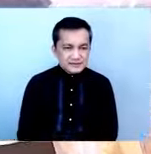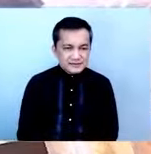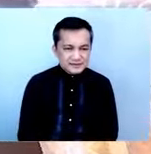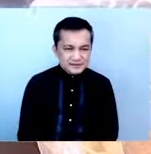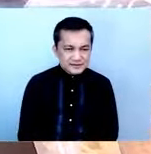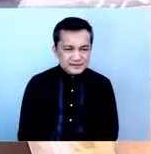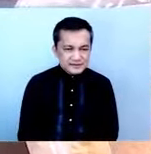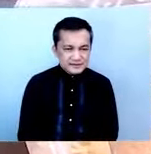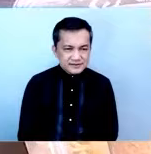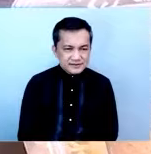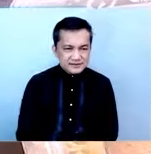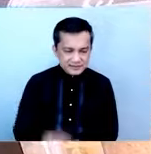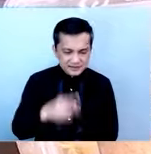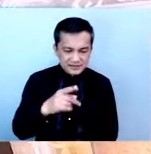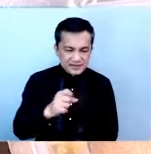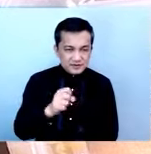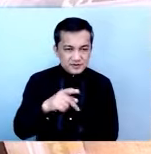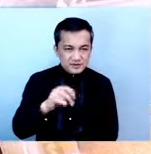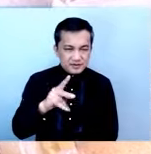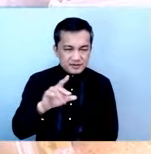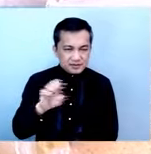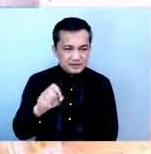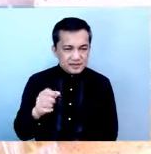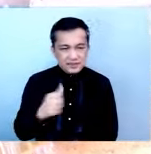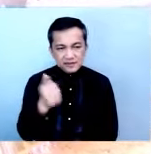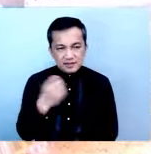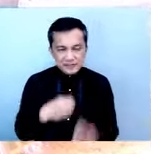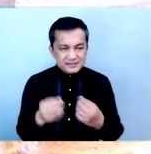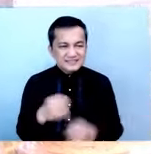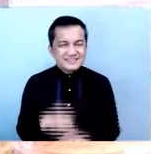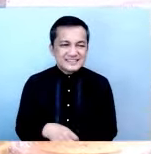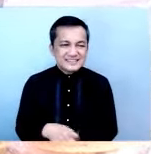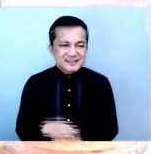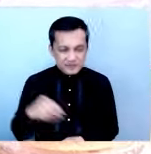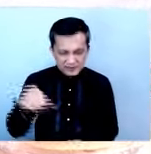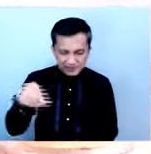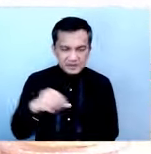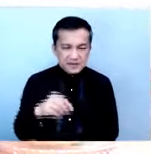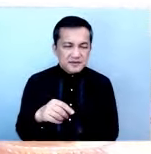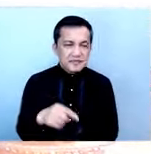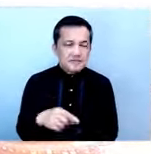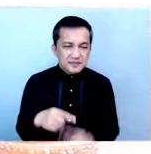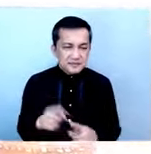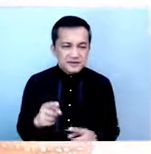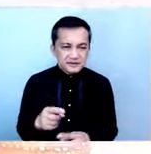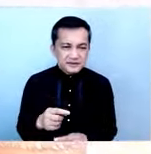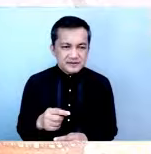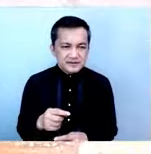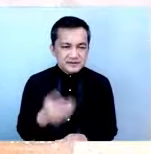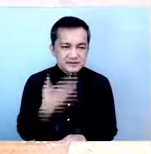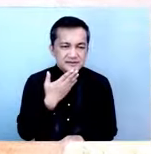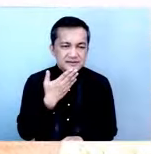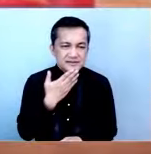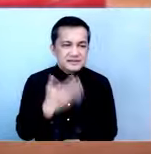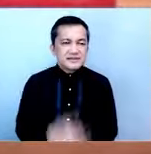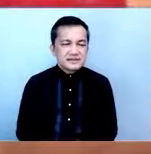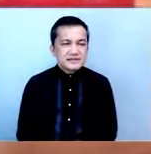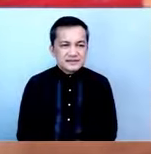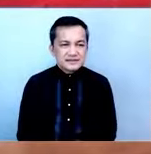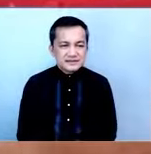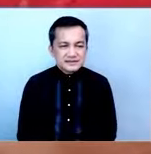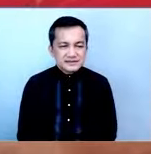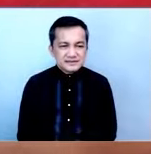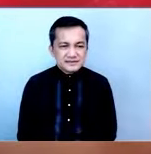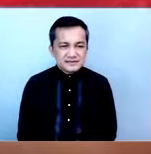ba yung sprinkle sa ibang kakanin? Pwede din. Pwede rin po. Pwede nyo rin po siya ibudbud. Pero baka sobrang tamis na po. Sobrang tamis na. Sir Raymond,